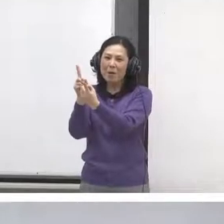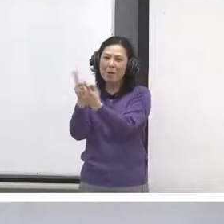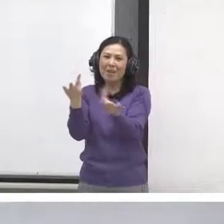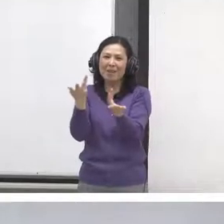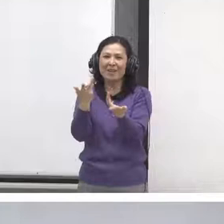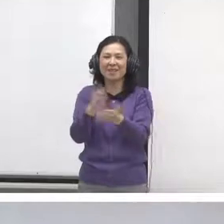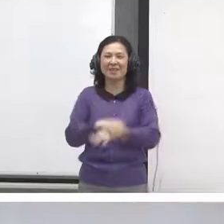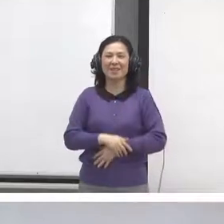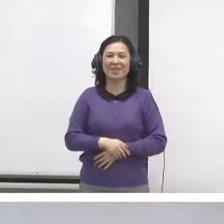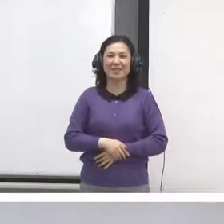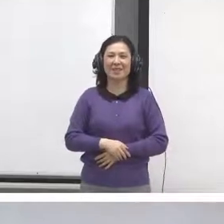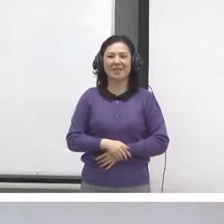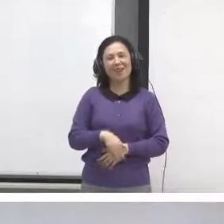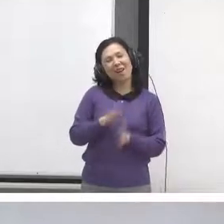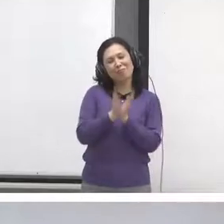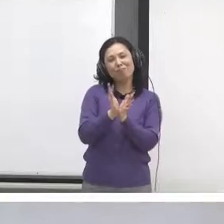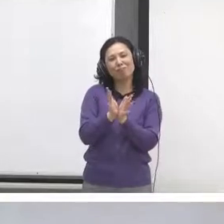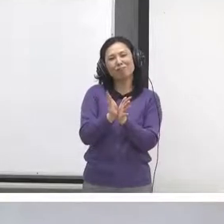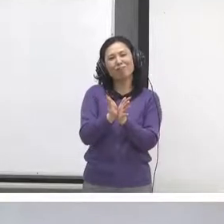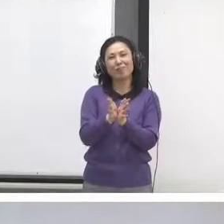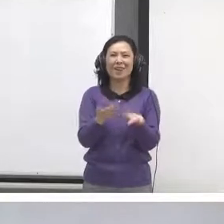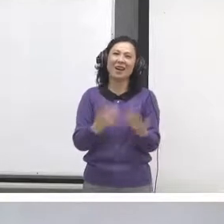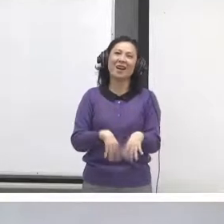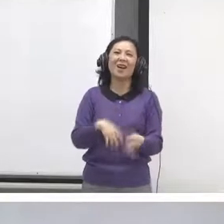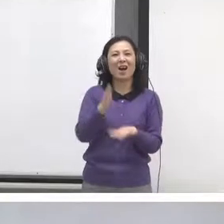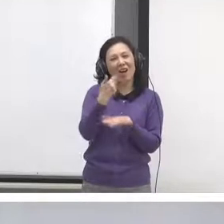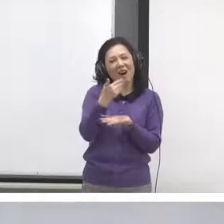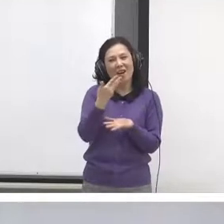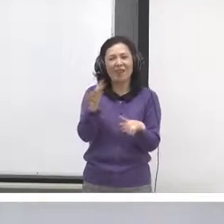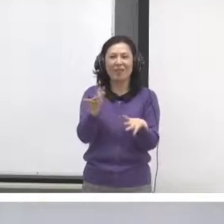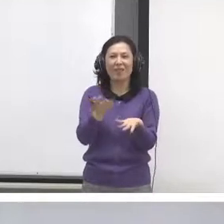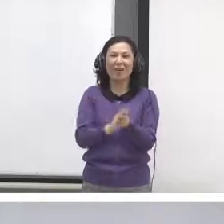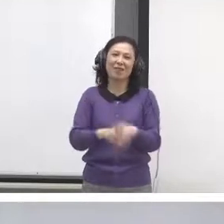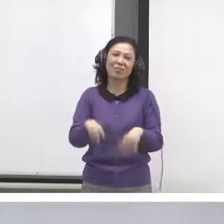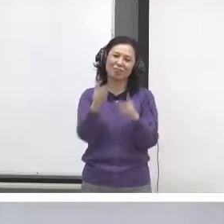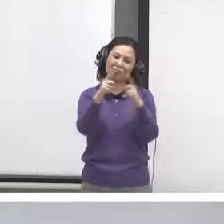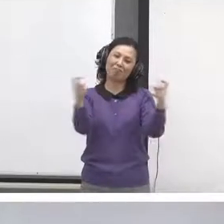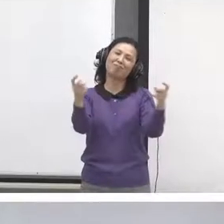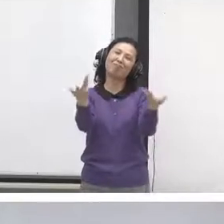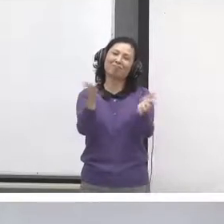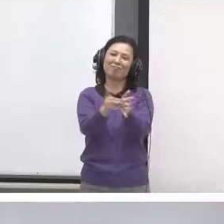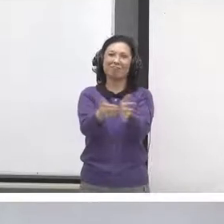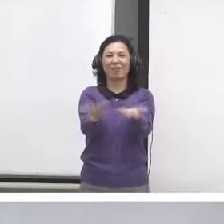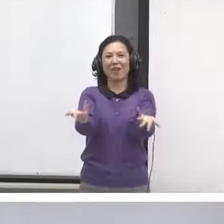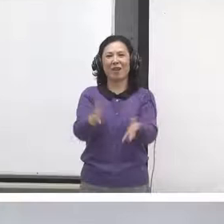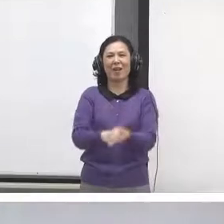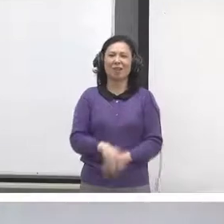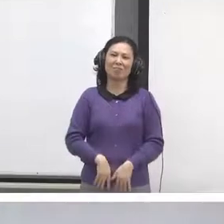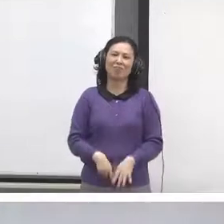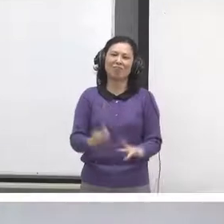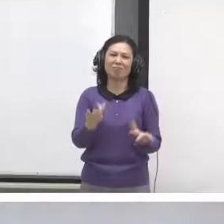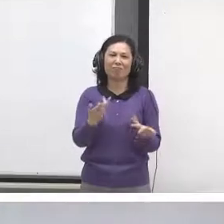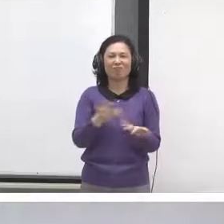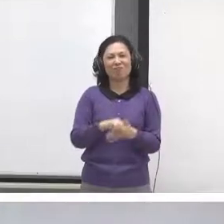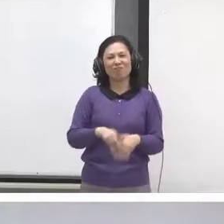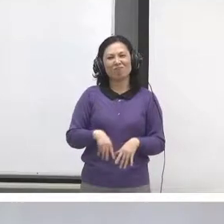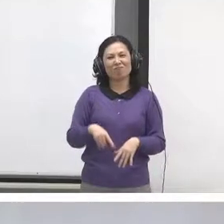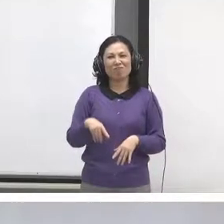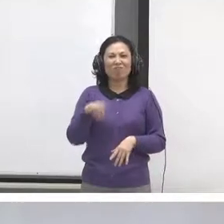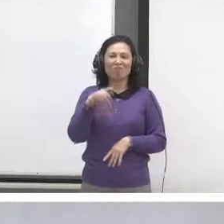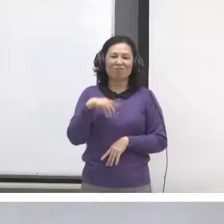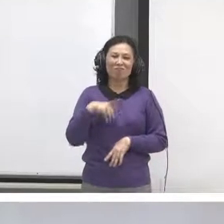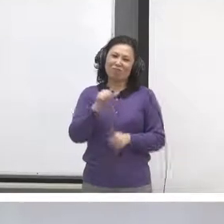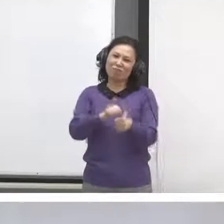having food together and say goodbye. It's kind of boring or kind of 空虚 after